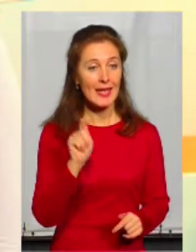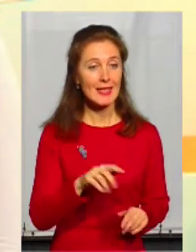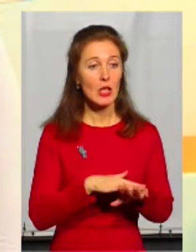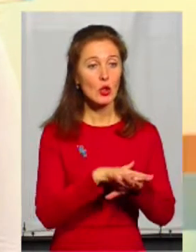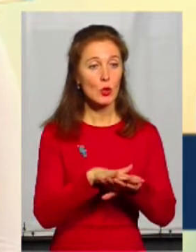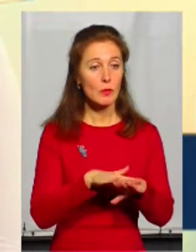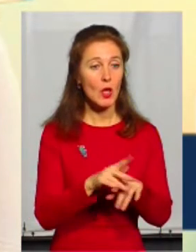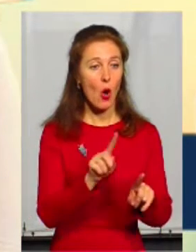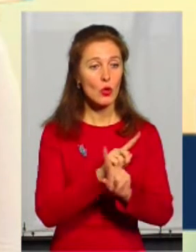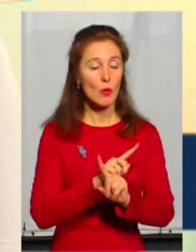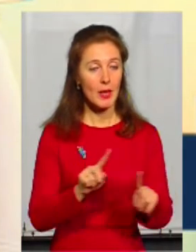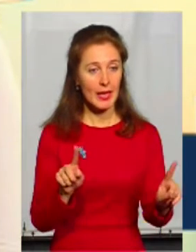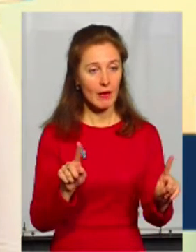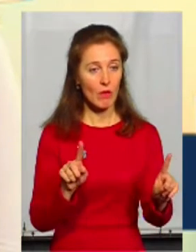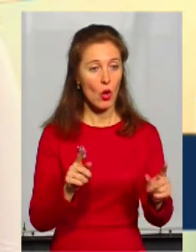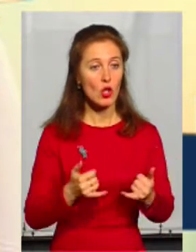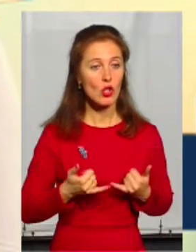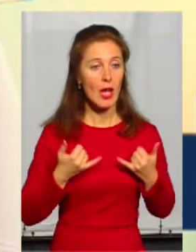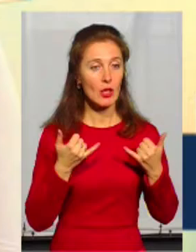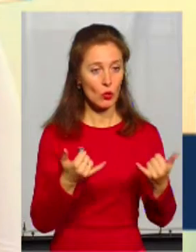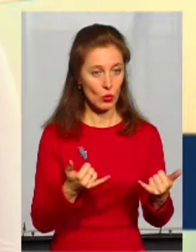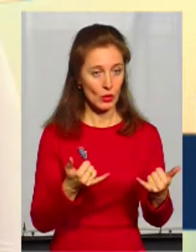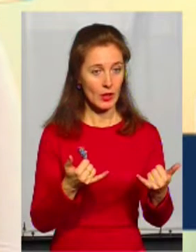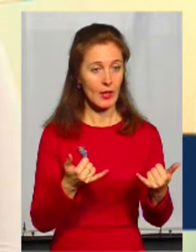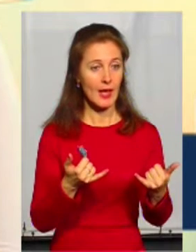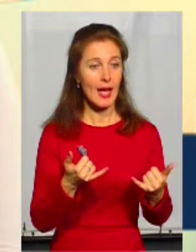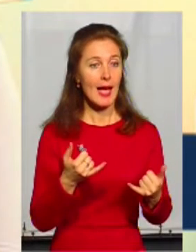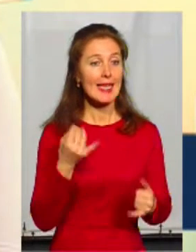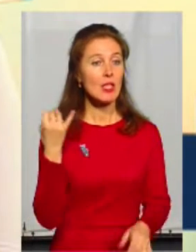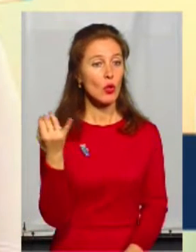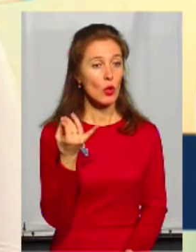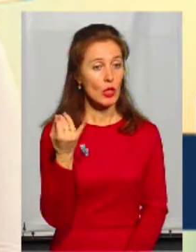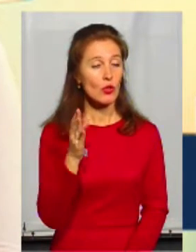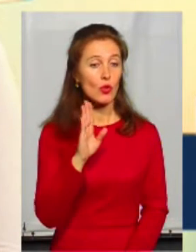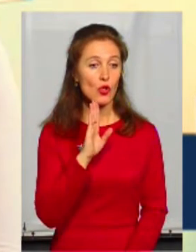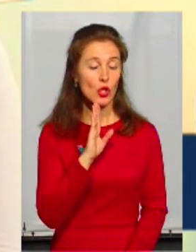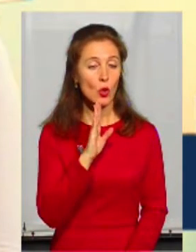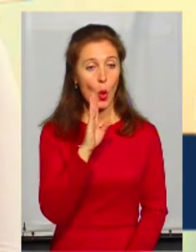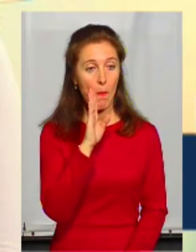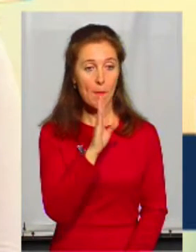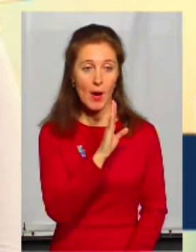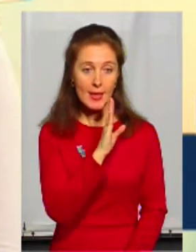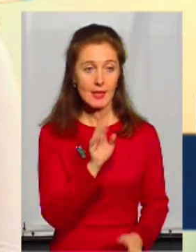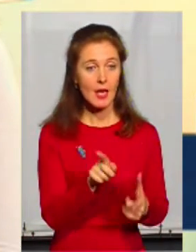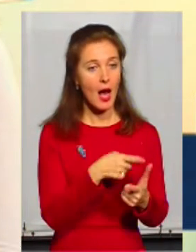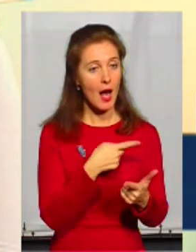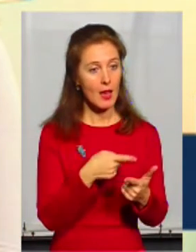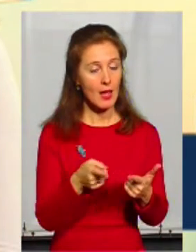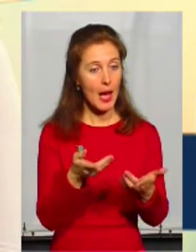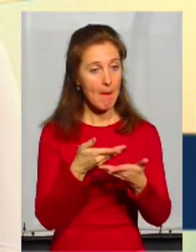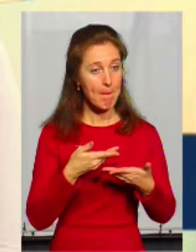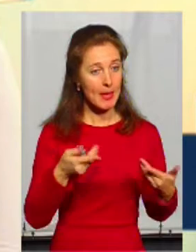українське суспільство особливо шанує і вшановує історично жінку-матір. Але